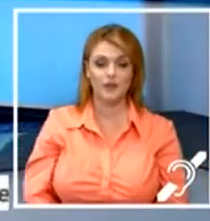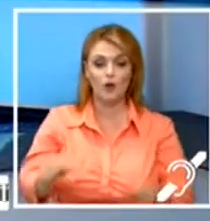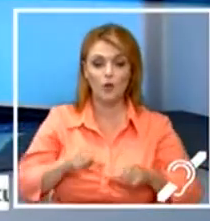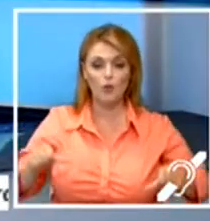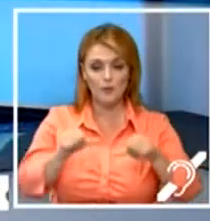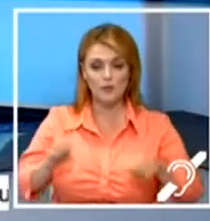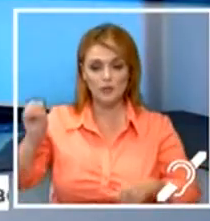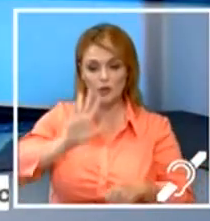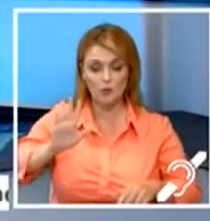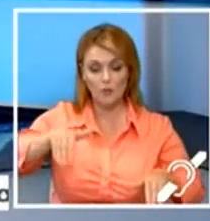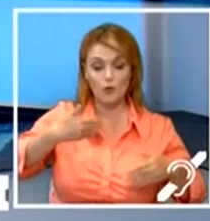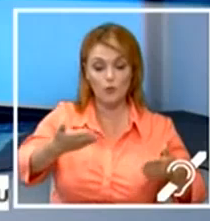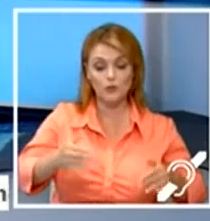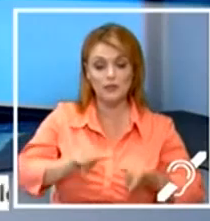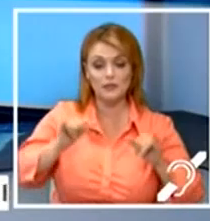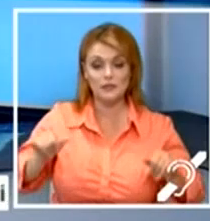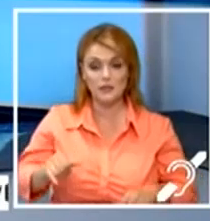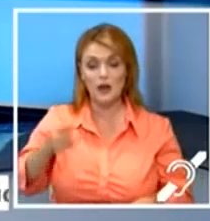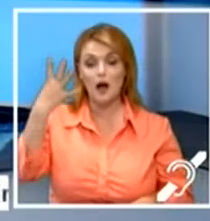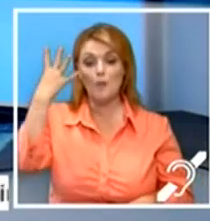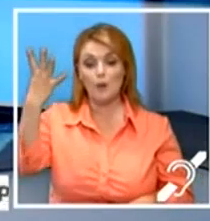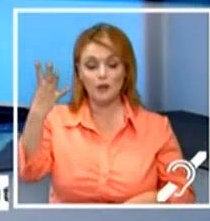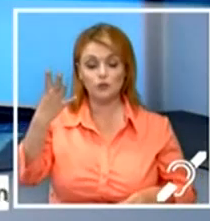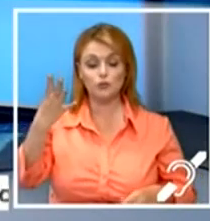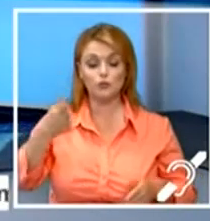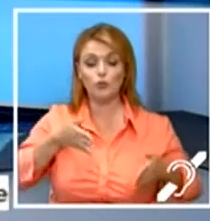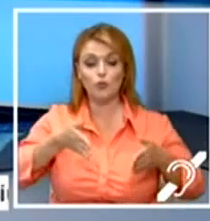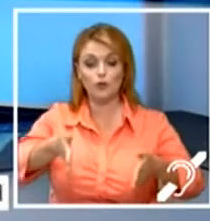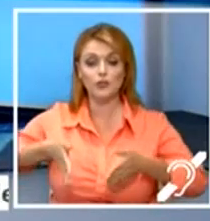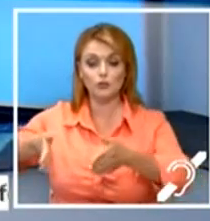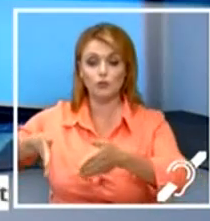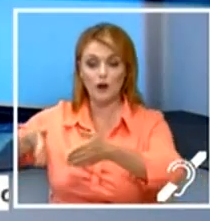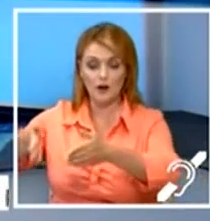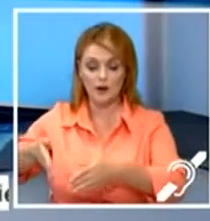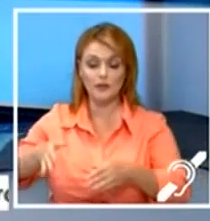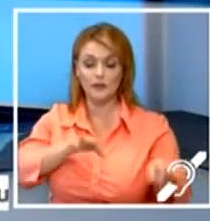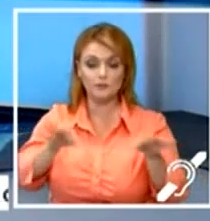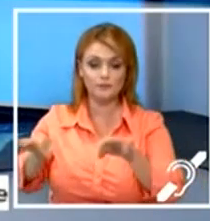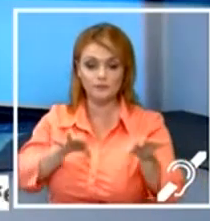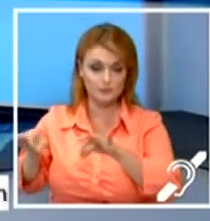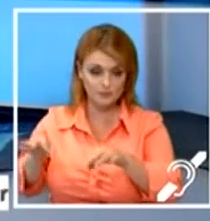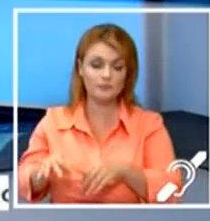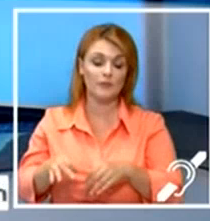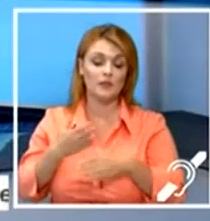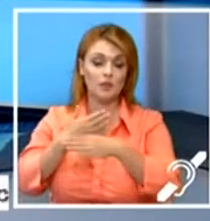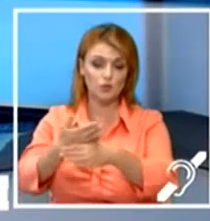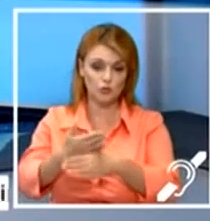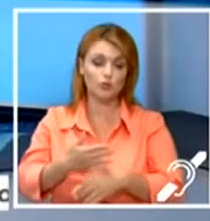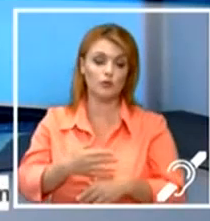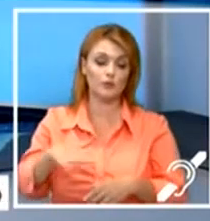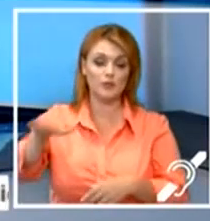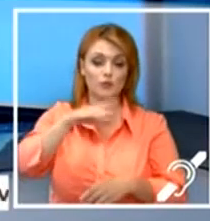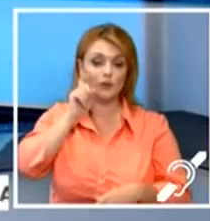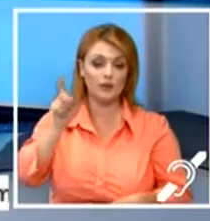Comisia Europeană a propus extinderea a 4 coridoare europene de transport pe teritoriul Ucrainei și Republicii Moldova. Uniunea Europeană a